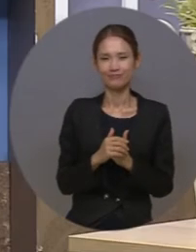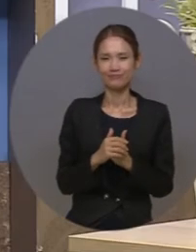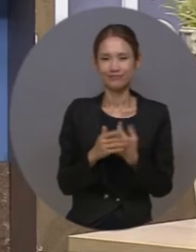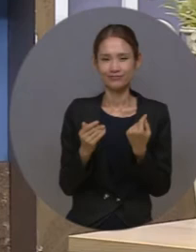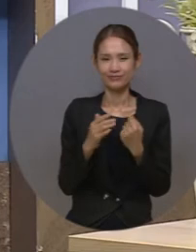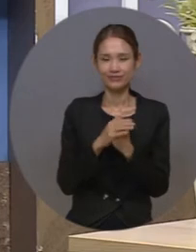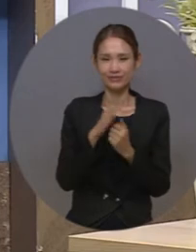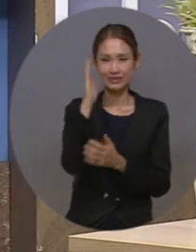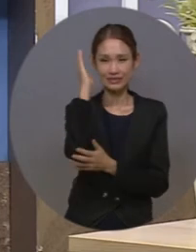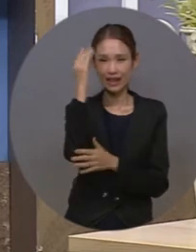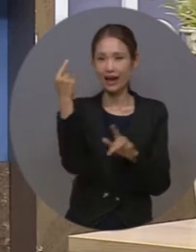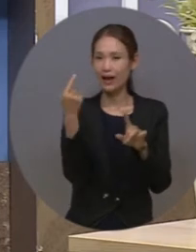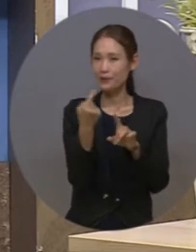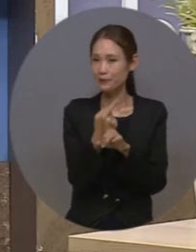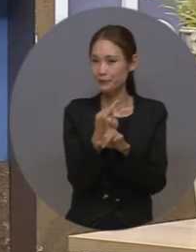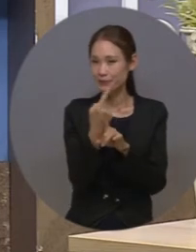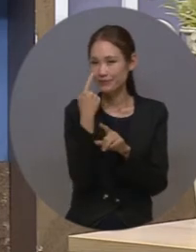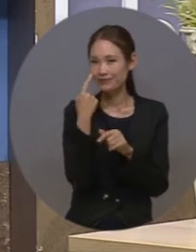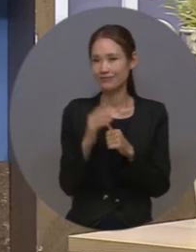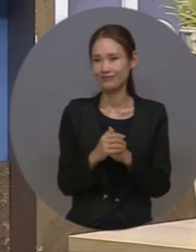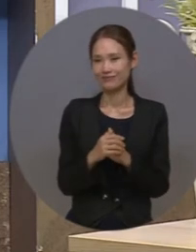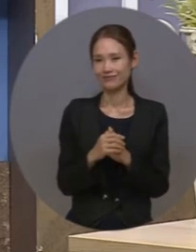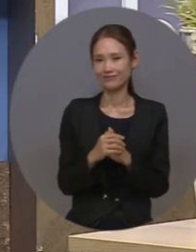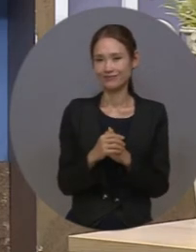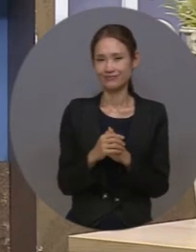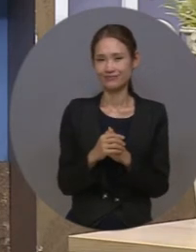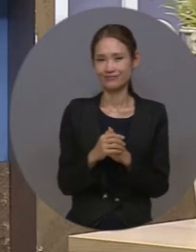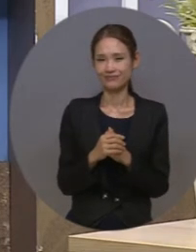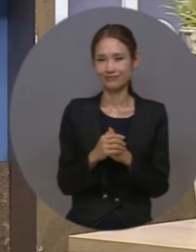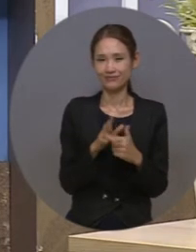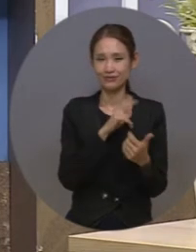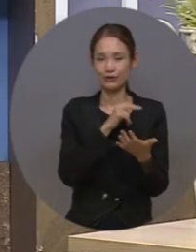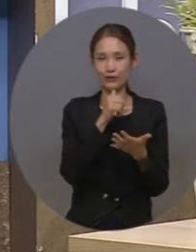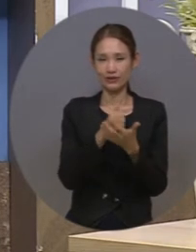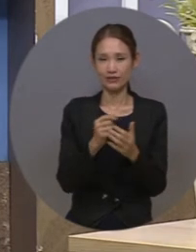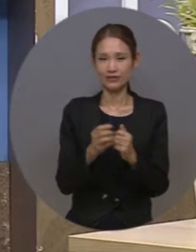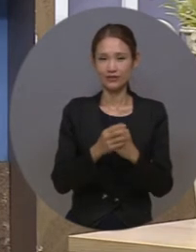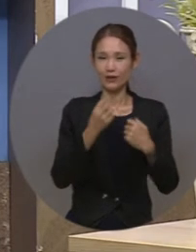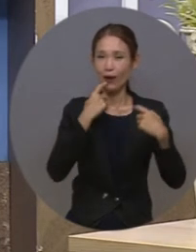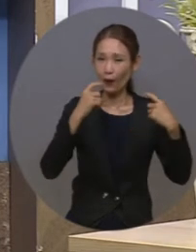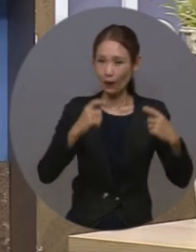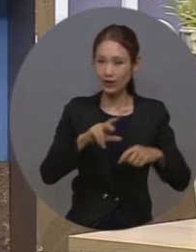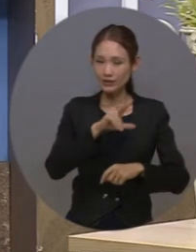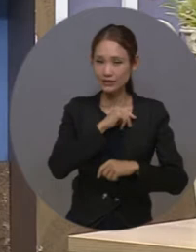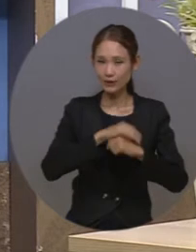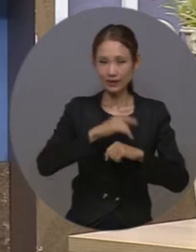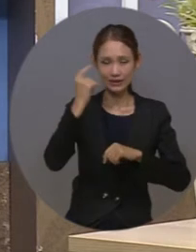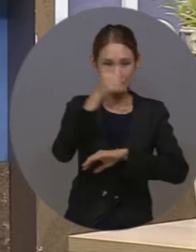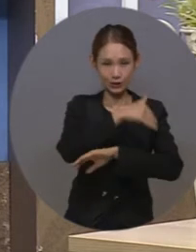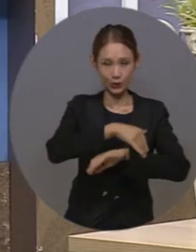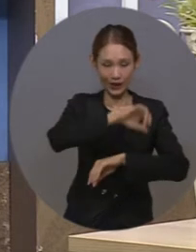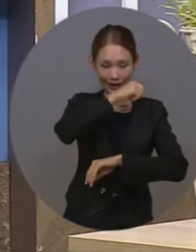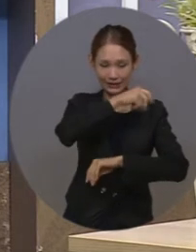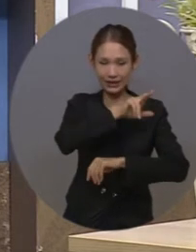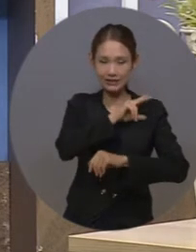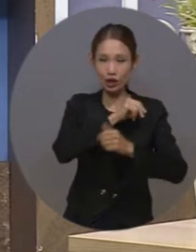그럼 이제 이야기를 좀 바꿔보도록 하겠습니다. 의원님께서는 경기도의회